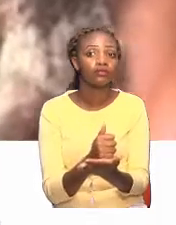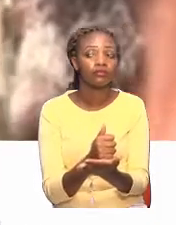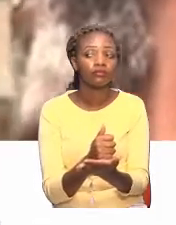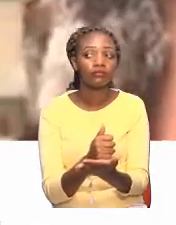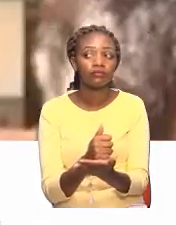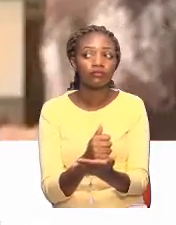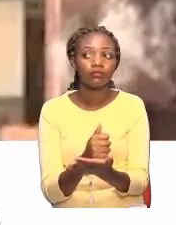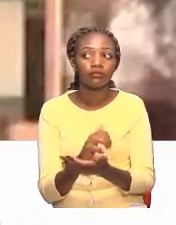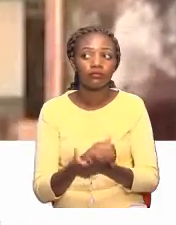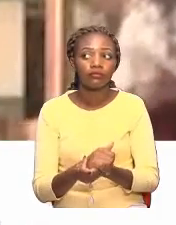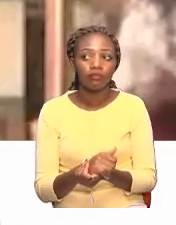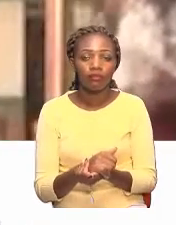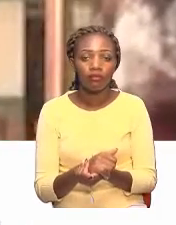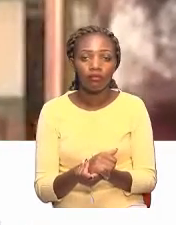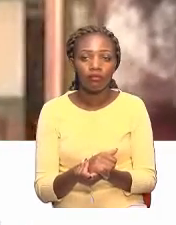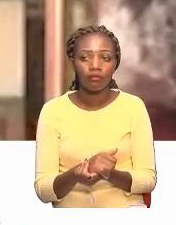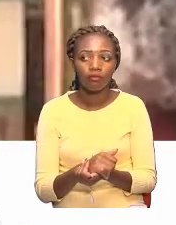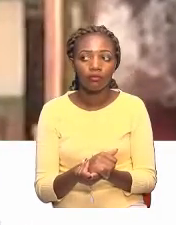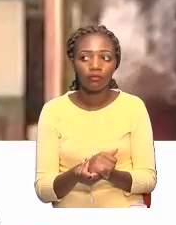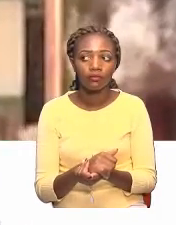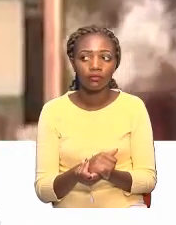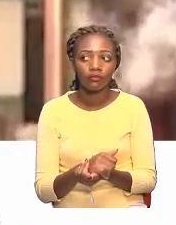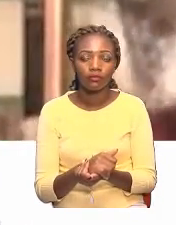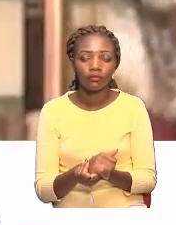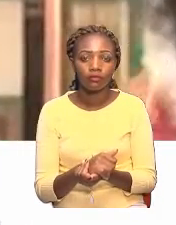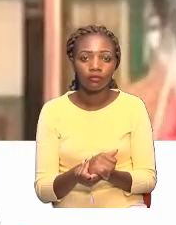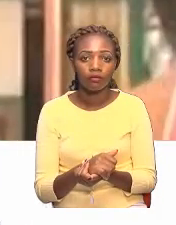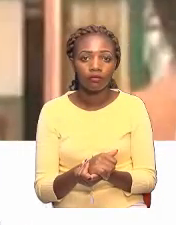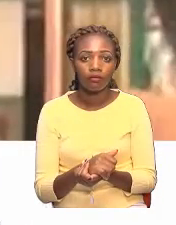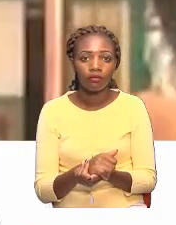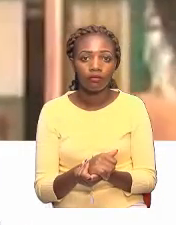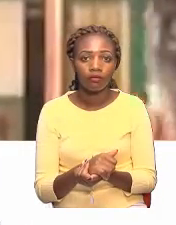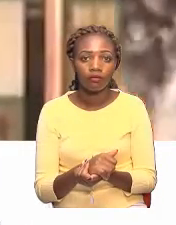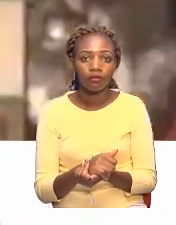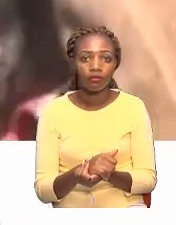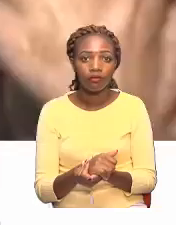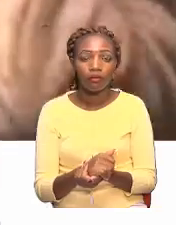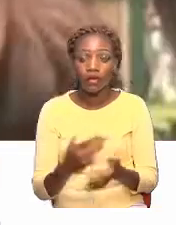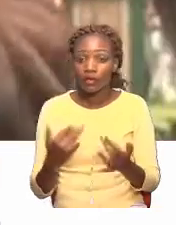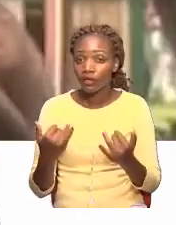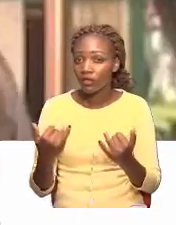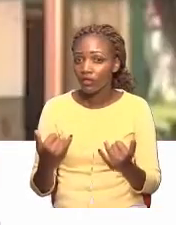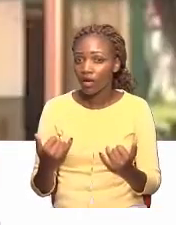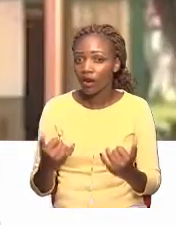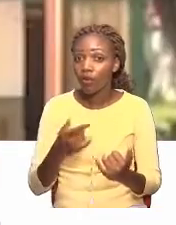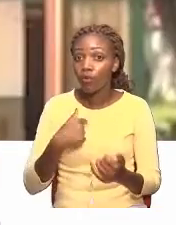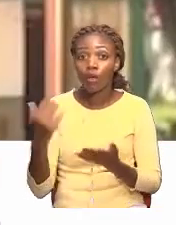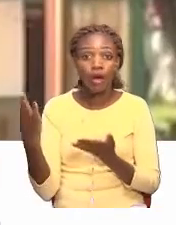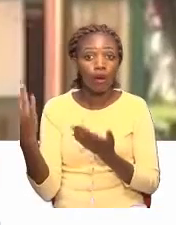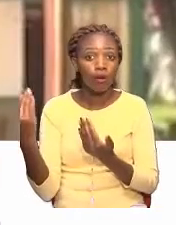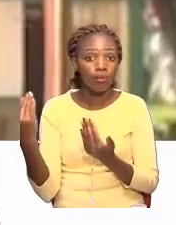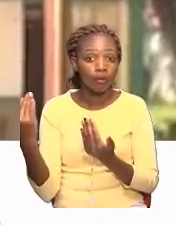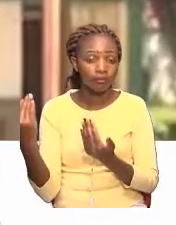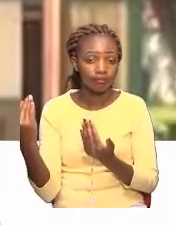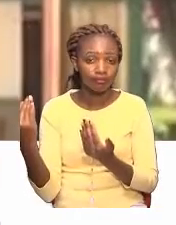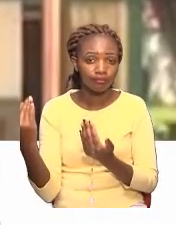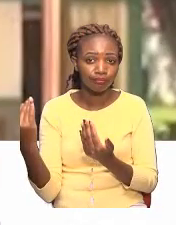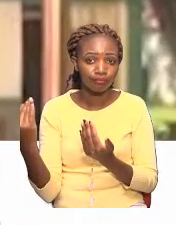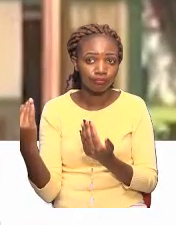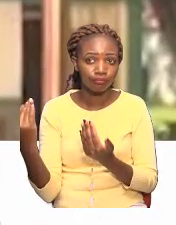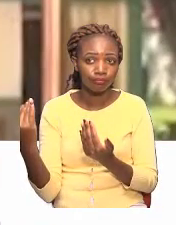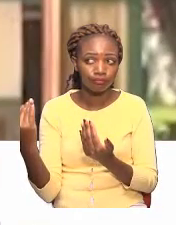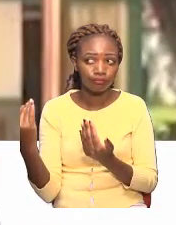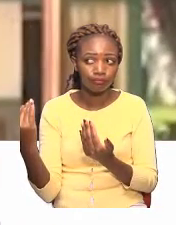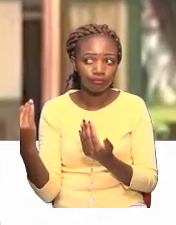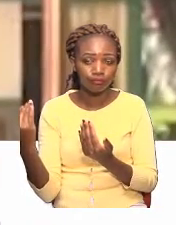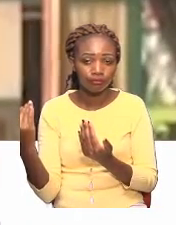Safar wakasema watanunua mahindi milioni n sa Hi Leo tunapoongea tuliku tunatarajiaunguliwe